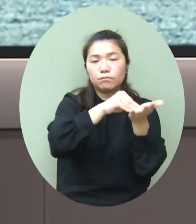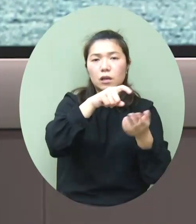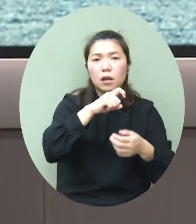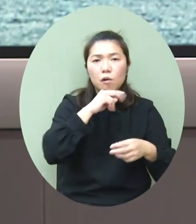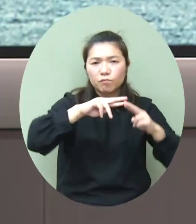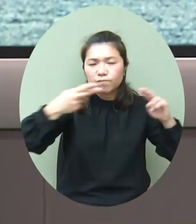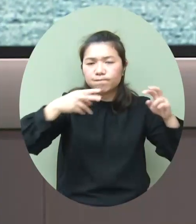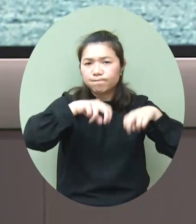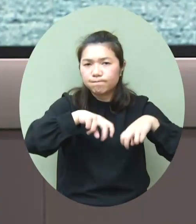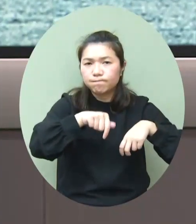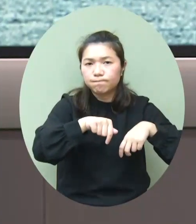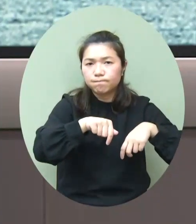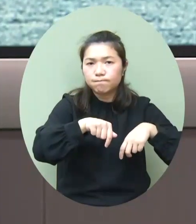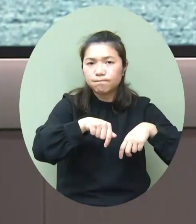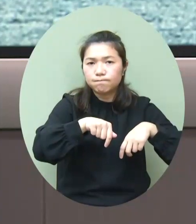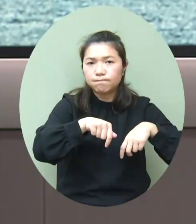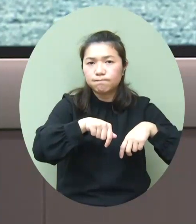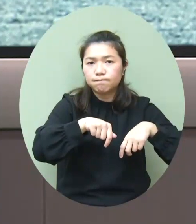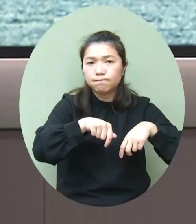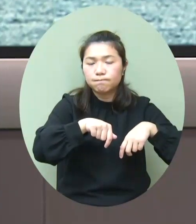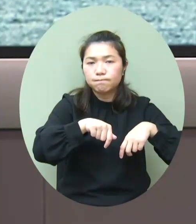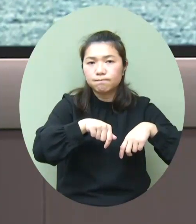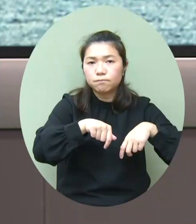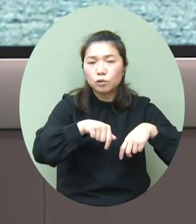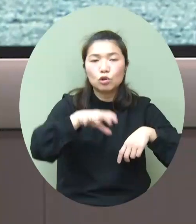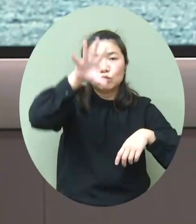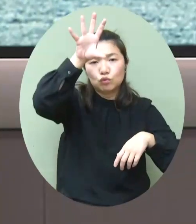47例死亡的案例，